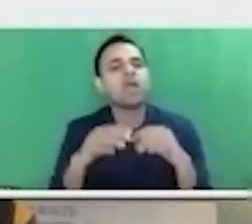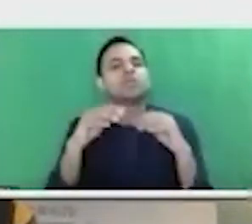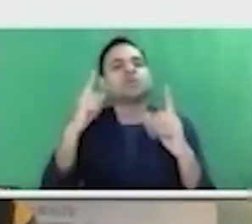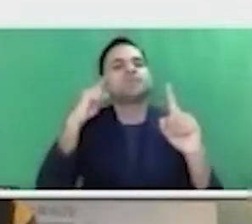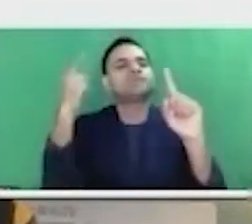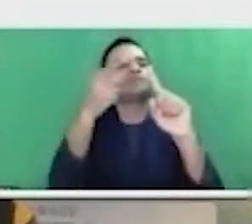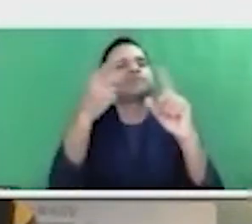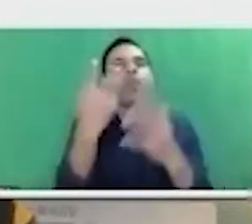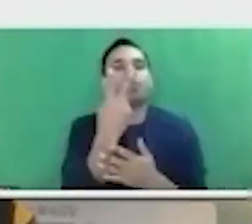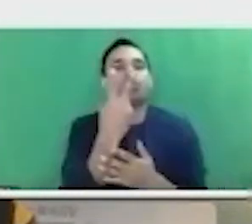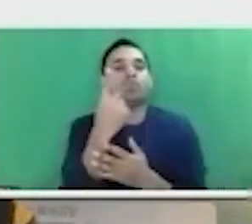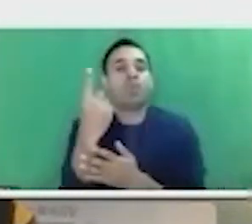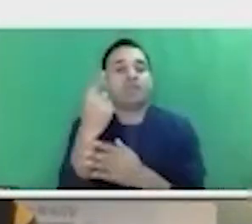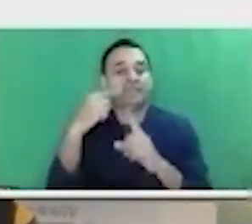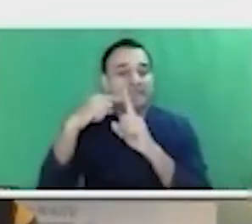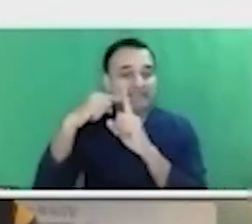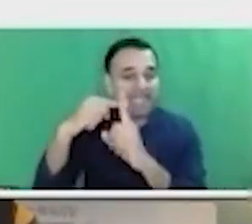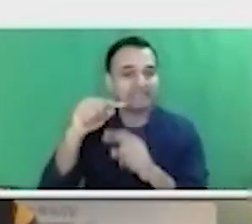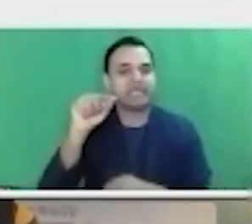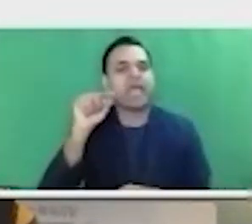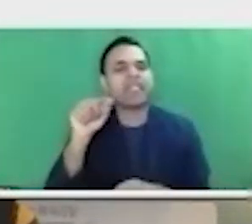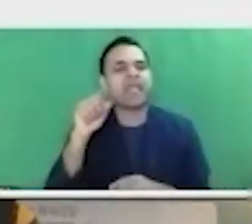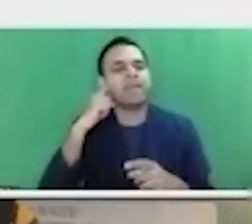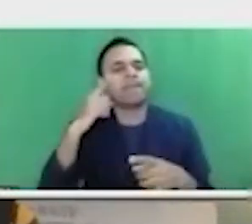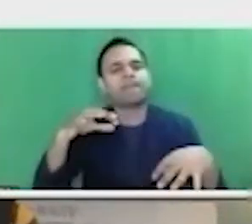الأجندة تركز على دور المرأة